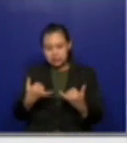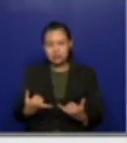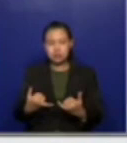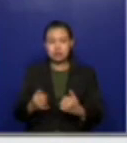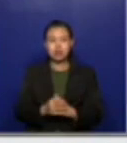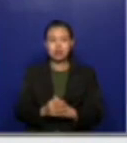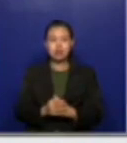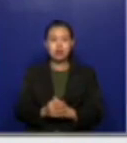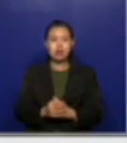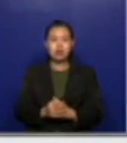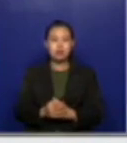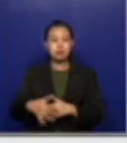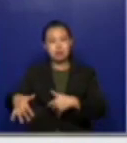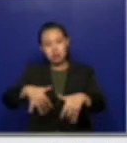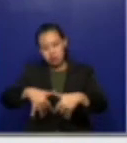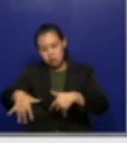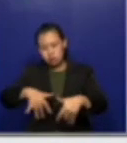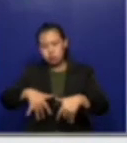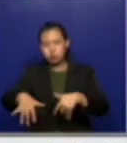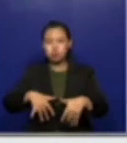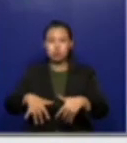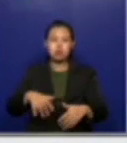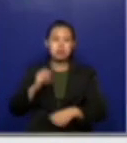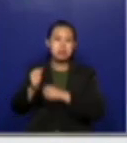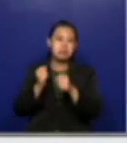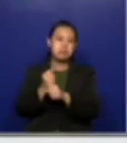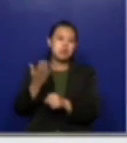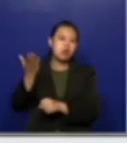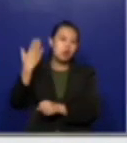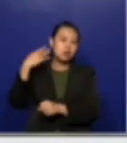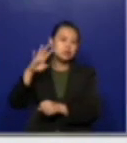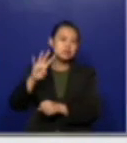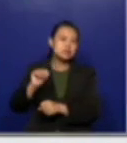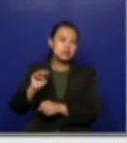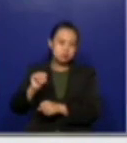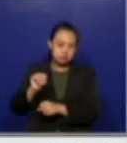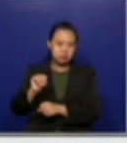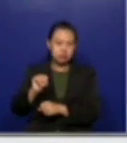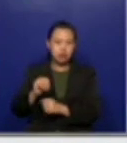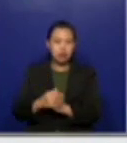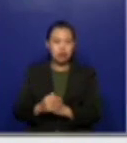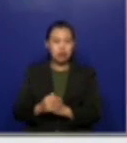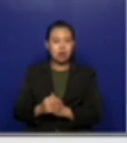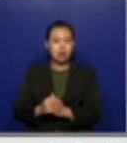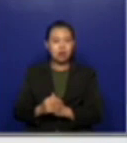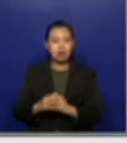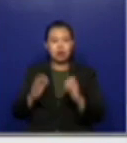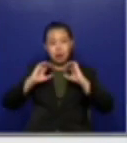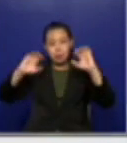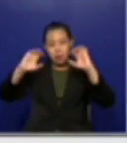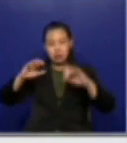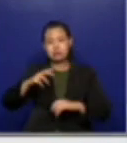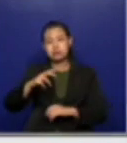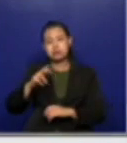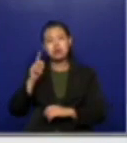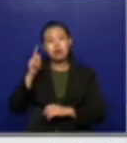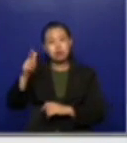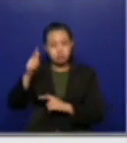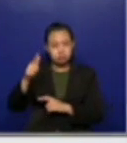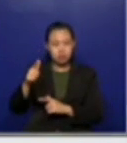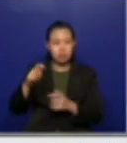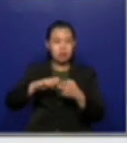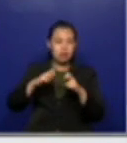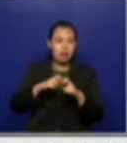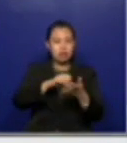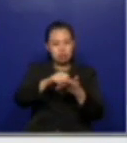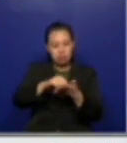ายย่อยครับสมัยก่อนปี40เนี่ยนะรัฐบาลทักษิณมาแก้ไขปัญหาเนี่ยท่านจะเห็นเลยนะครับว่าโครงการต่างๆเนี่